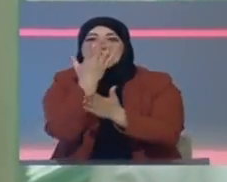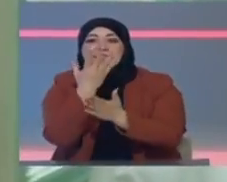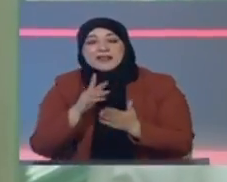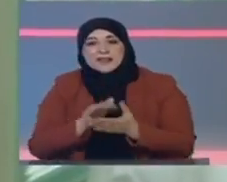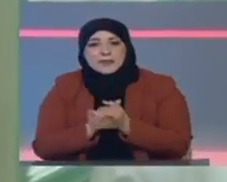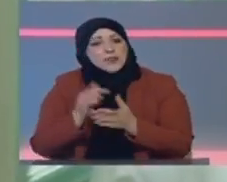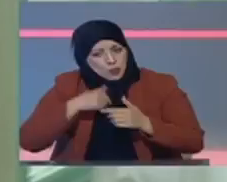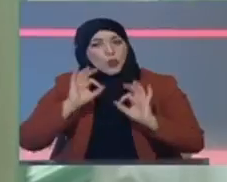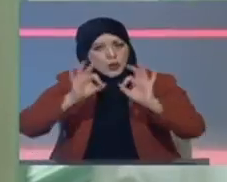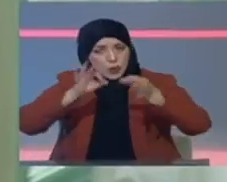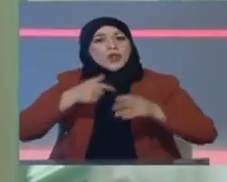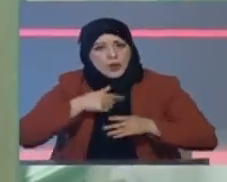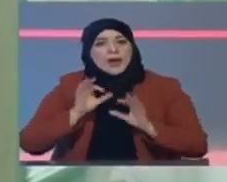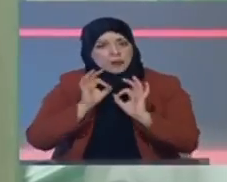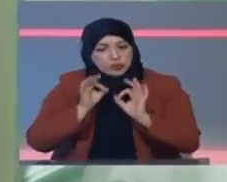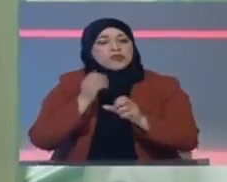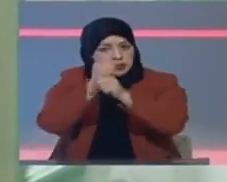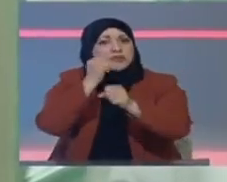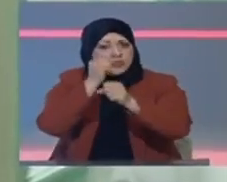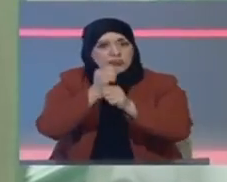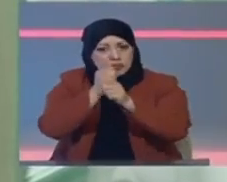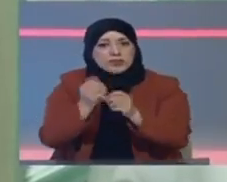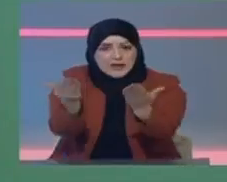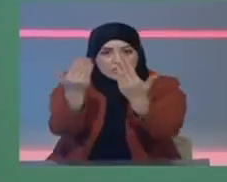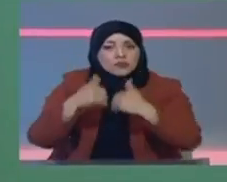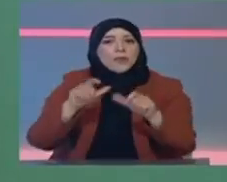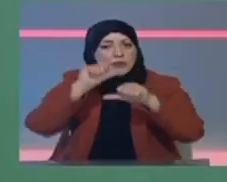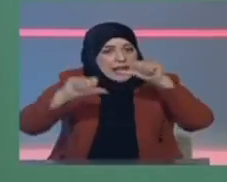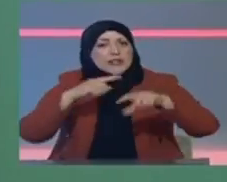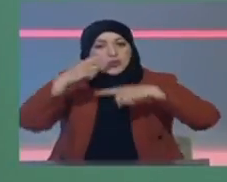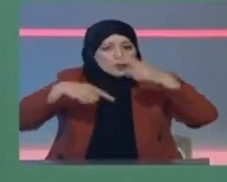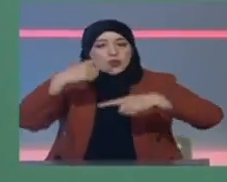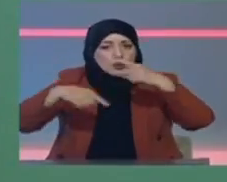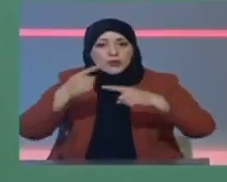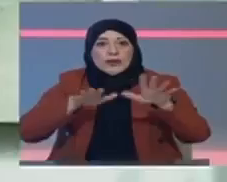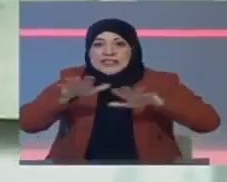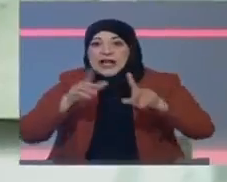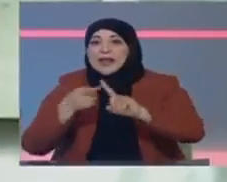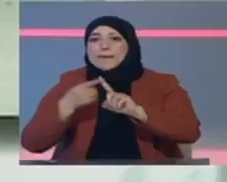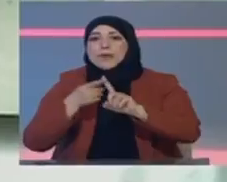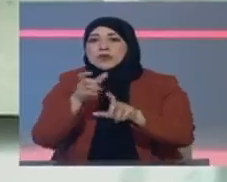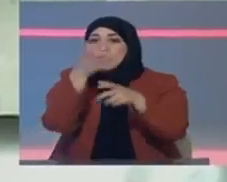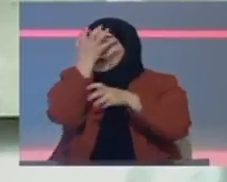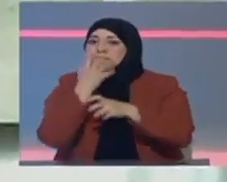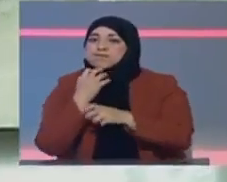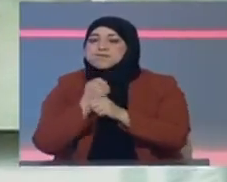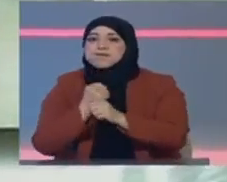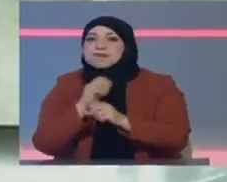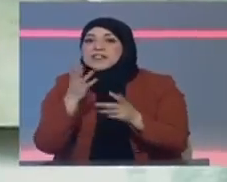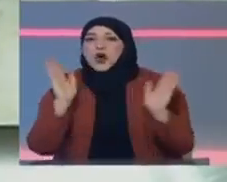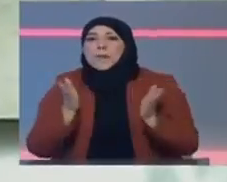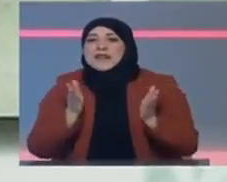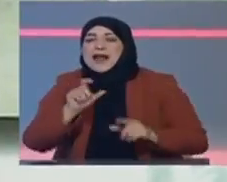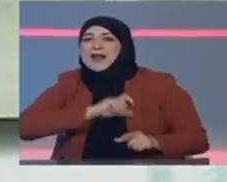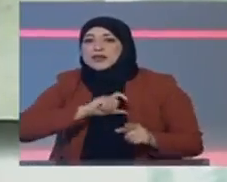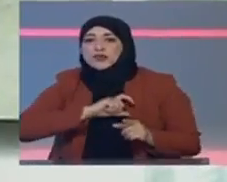واحنا مش ال الطلبات اللي اتخذتها اداره المستشفى الجامعي فرحات حشاد